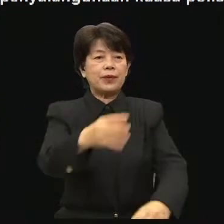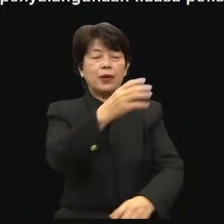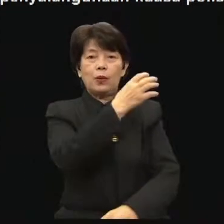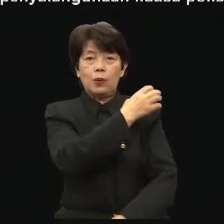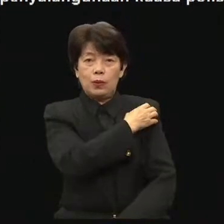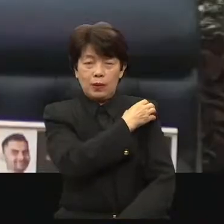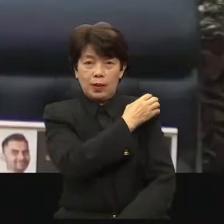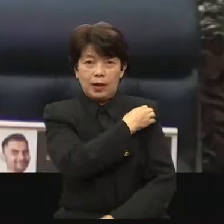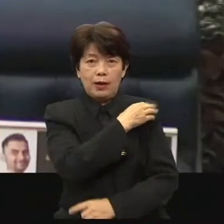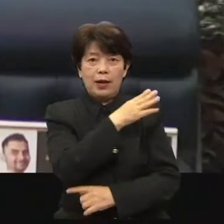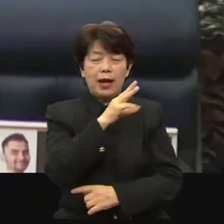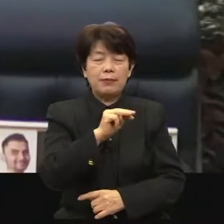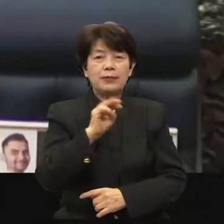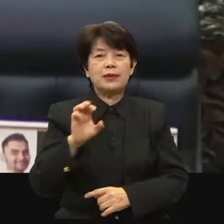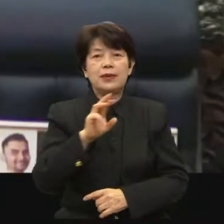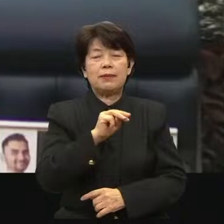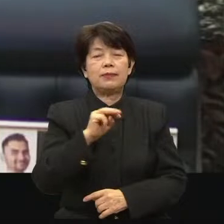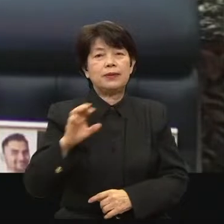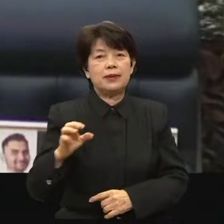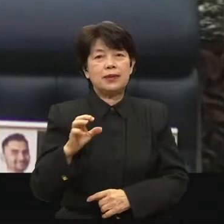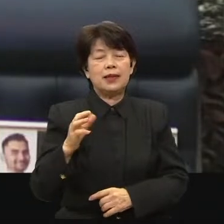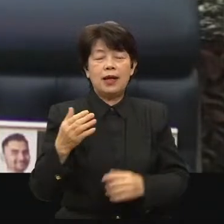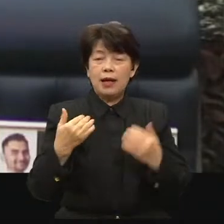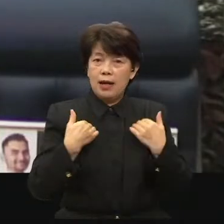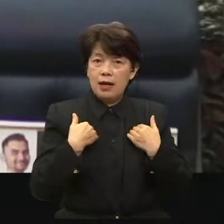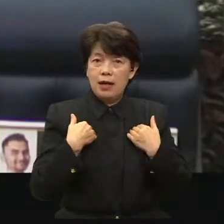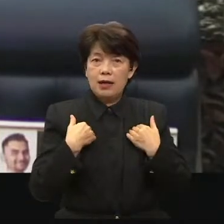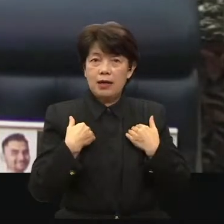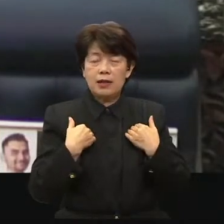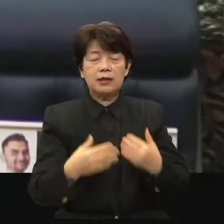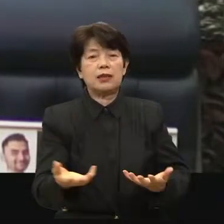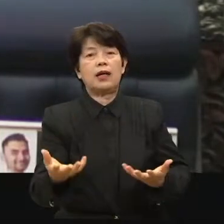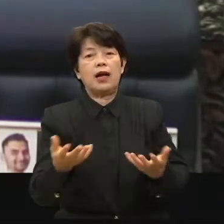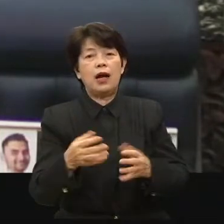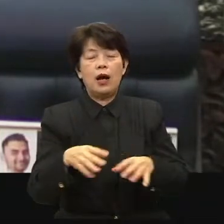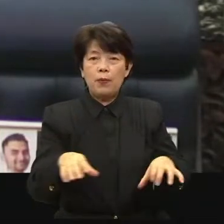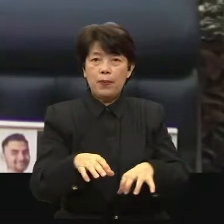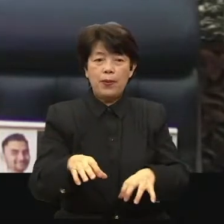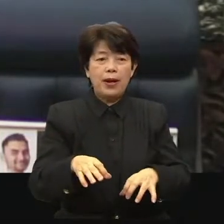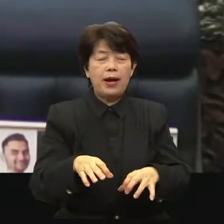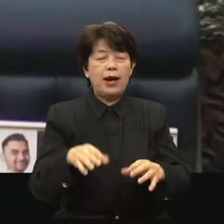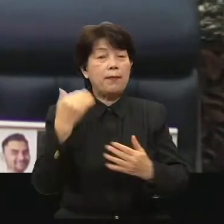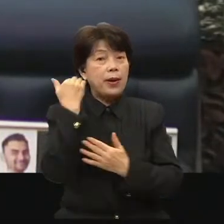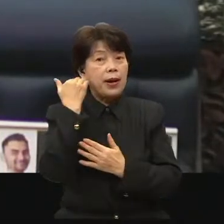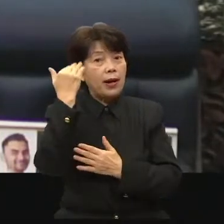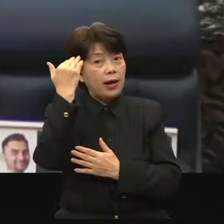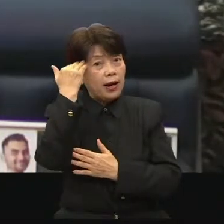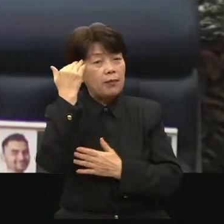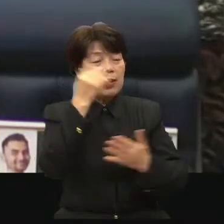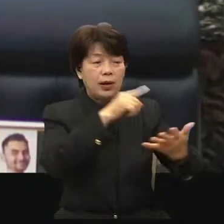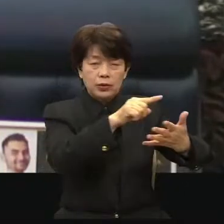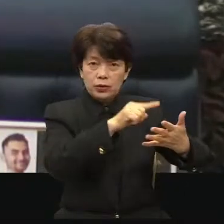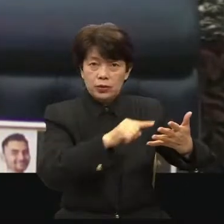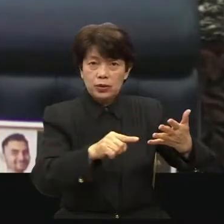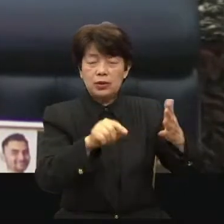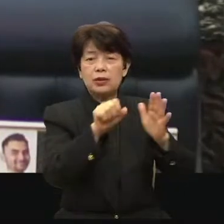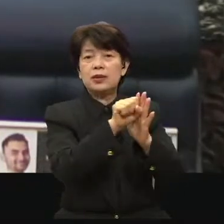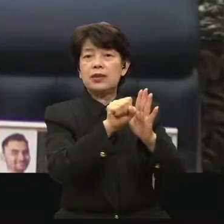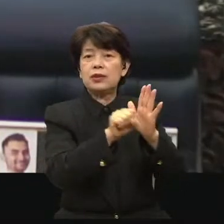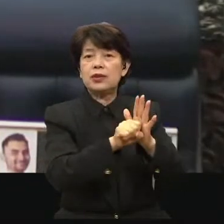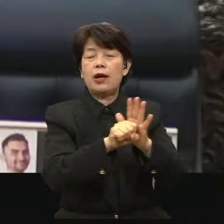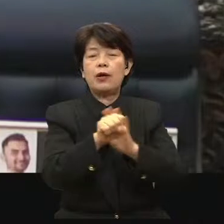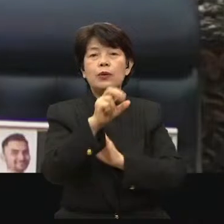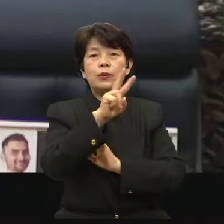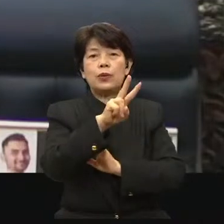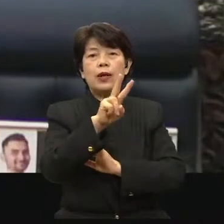MCMC sama ada dengan menggunakan warrant geledah dari mahkamah di bawah Seksyen 247